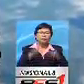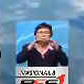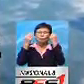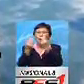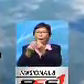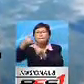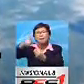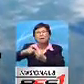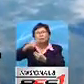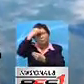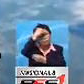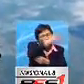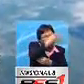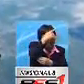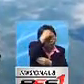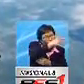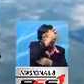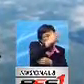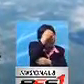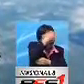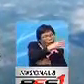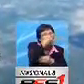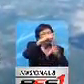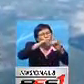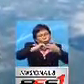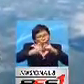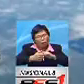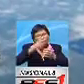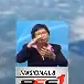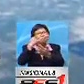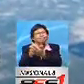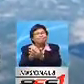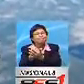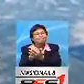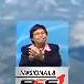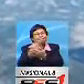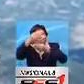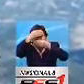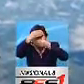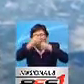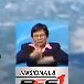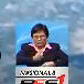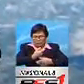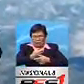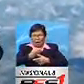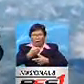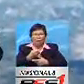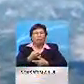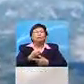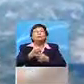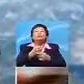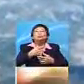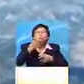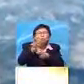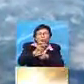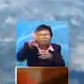Masyarakat perlu menyalurkan maklumat kepada kerajaan bagi menangani ancaman militan secara bersendirian atau lone wolf yang